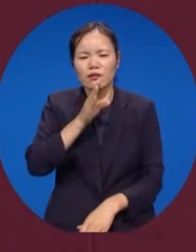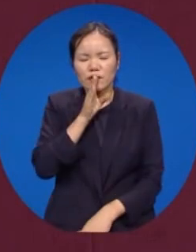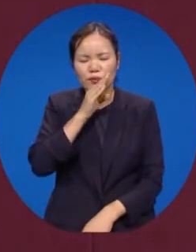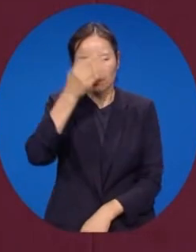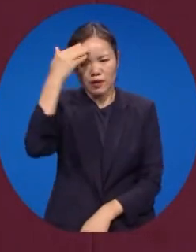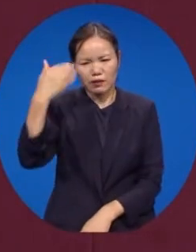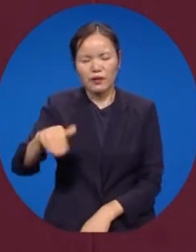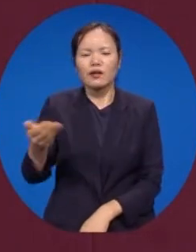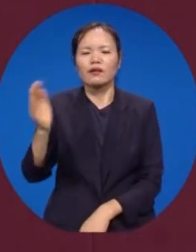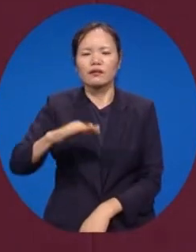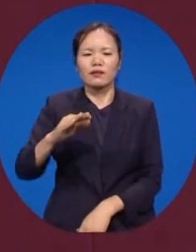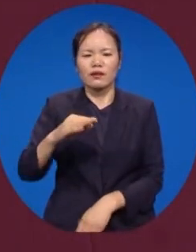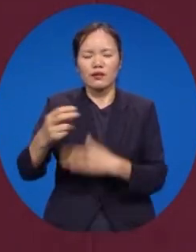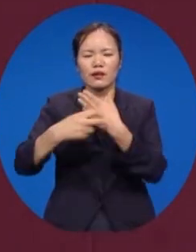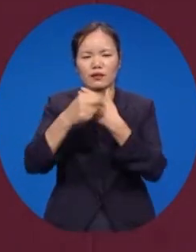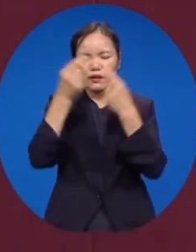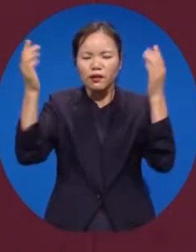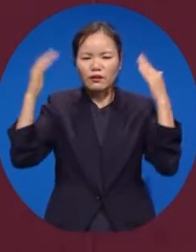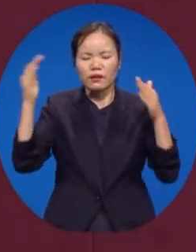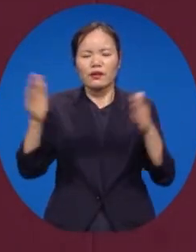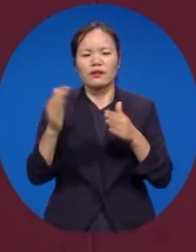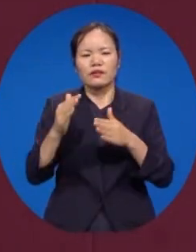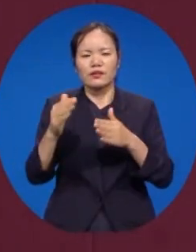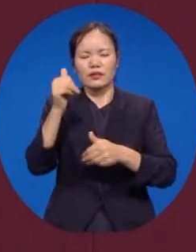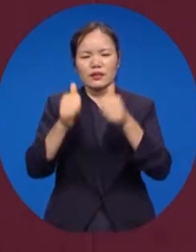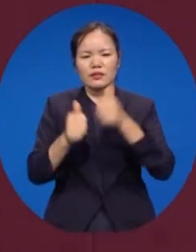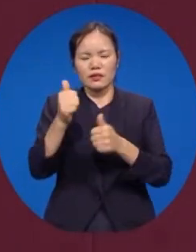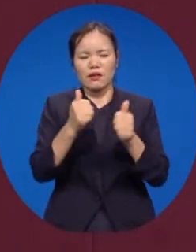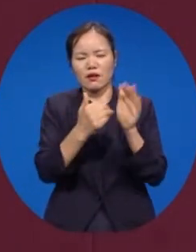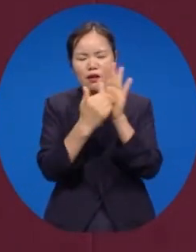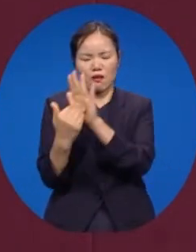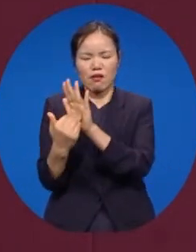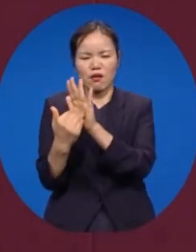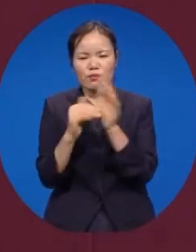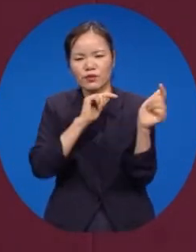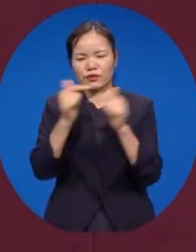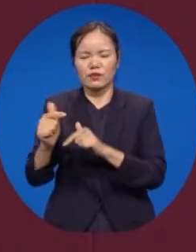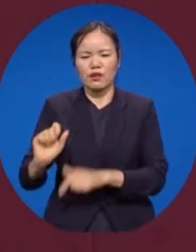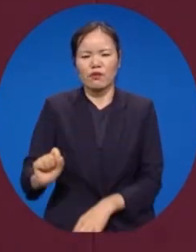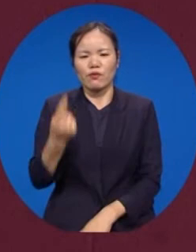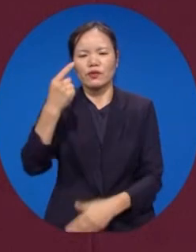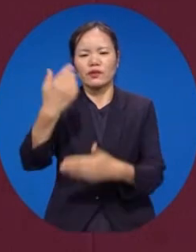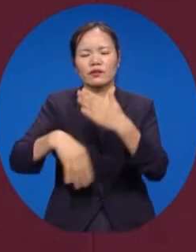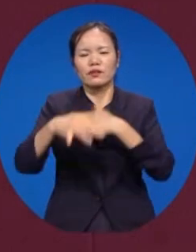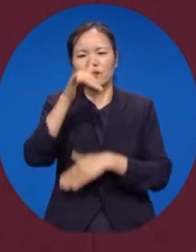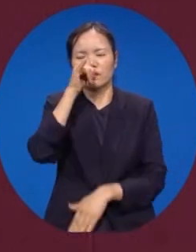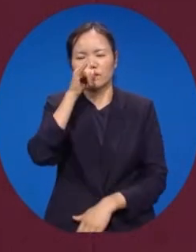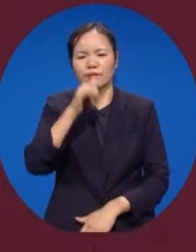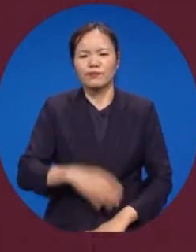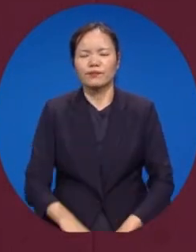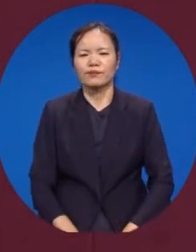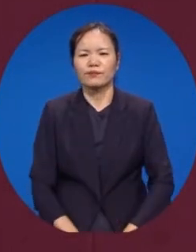의과대학 학생들의 국가고시 거부 등 여전히 그 불씨를 남겨두고 있습니다.